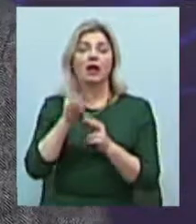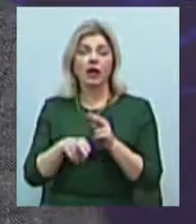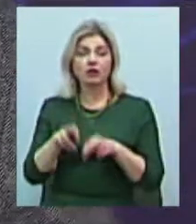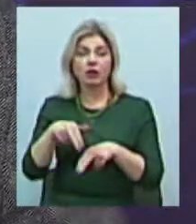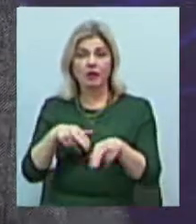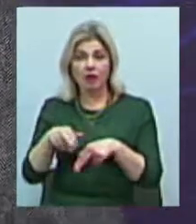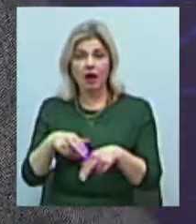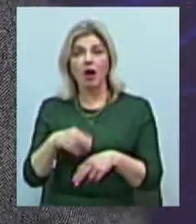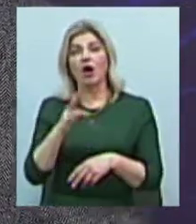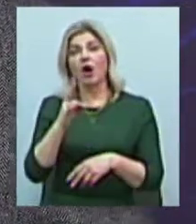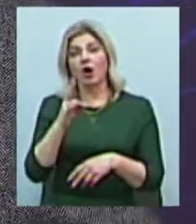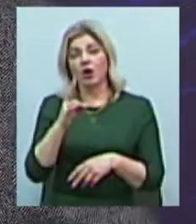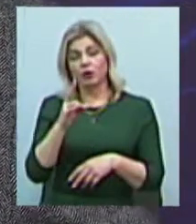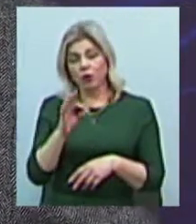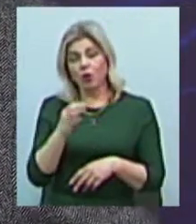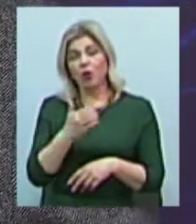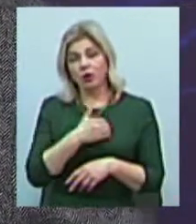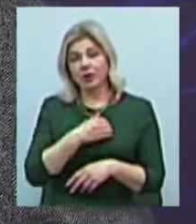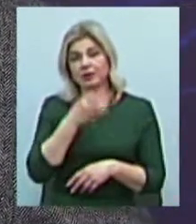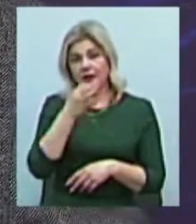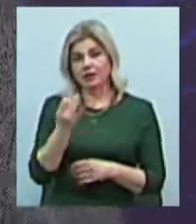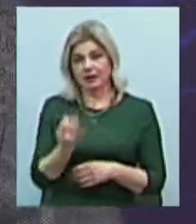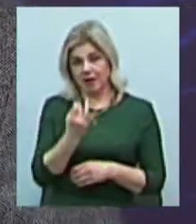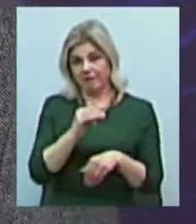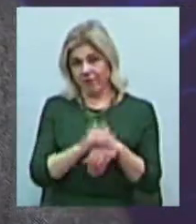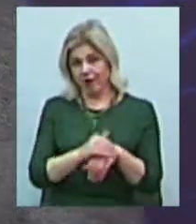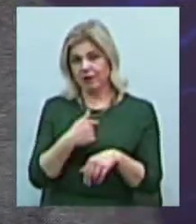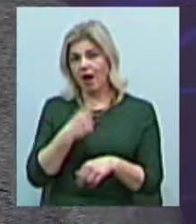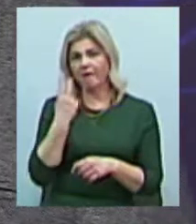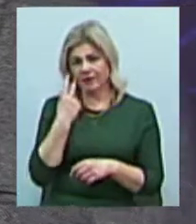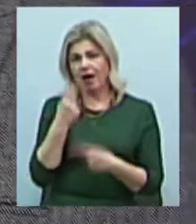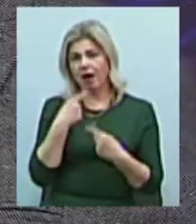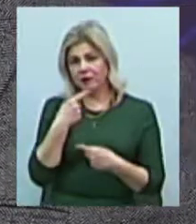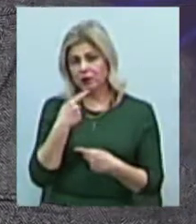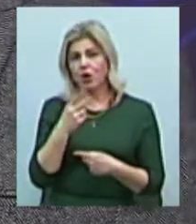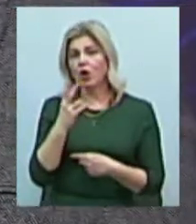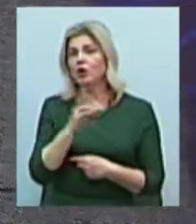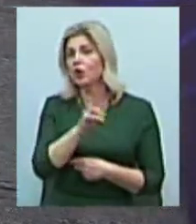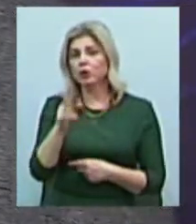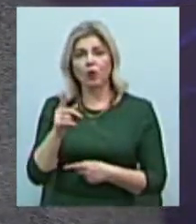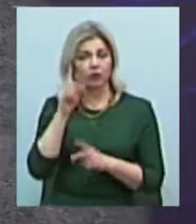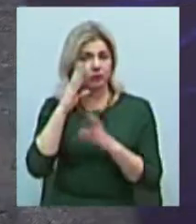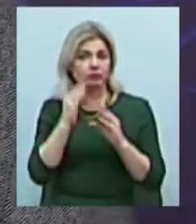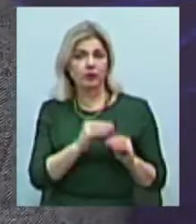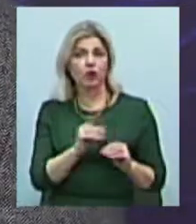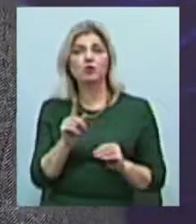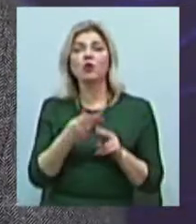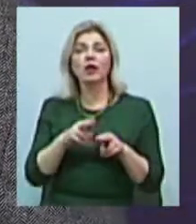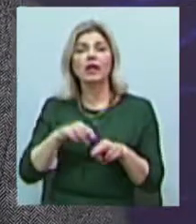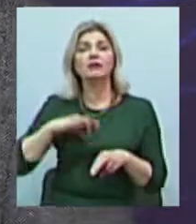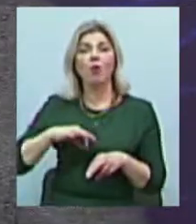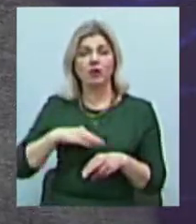бар'єрку. Але я хотів би досить один цікавий факт, з яким я постійно кажу, а мене ніхто не чує. Що таке використання